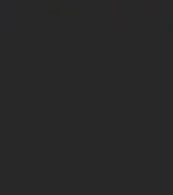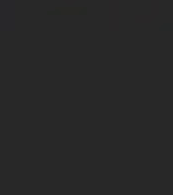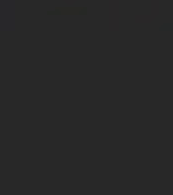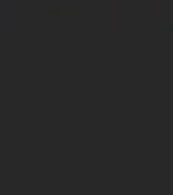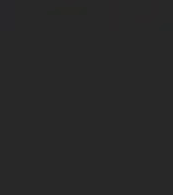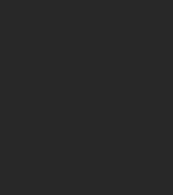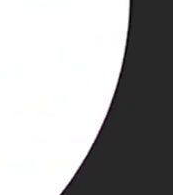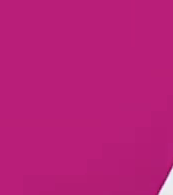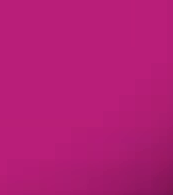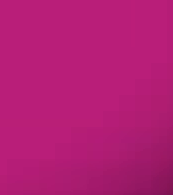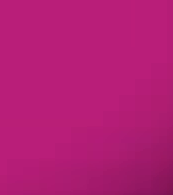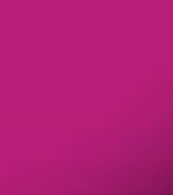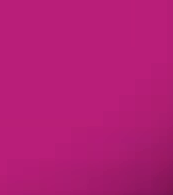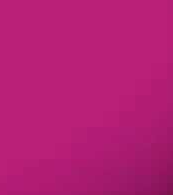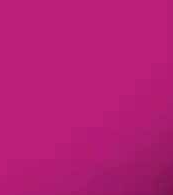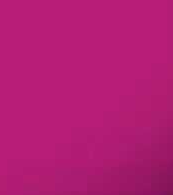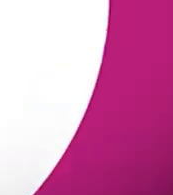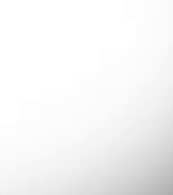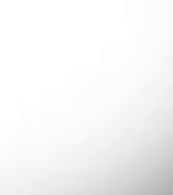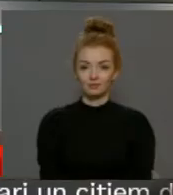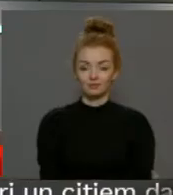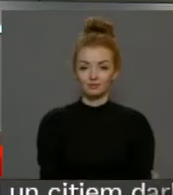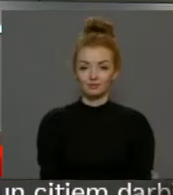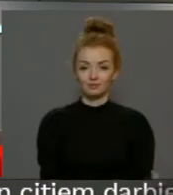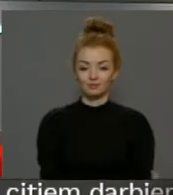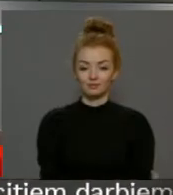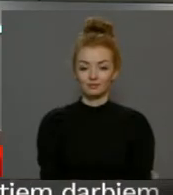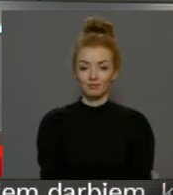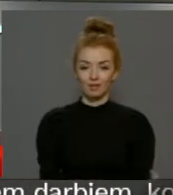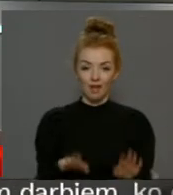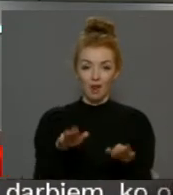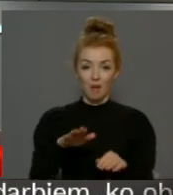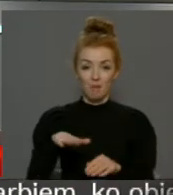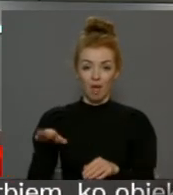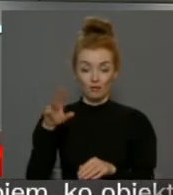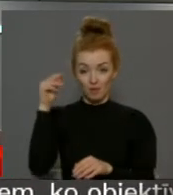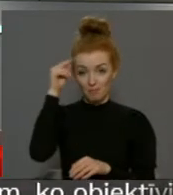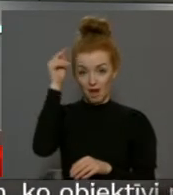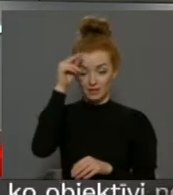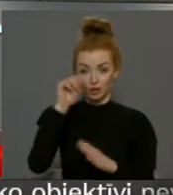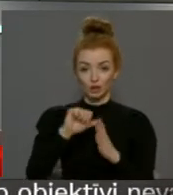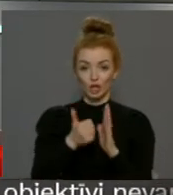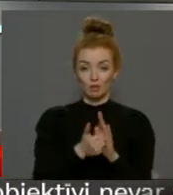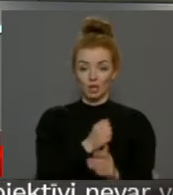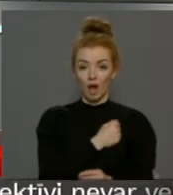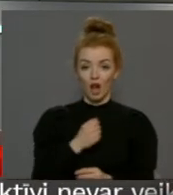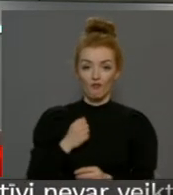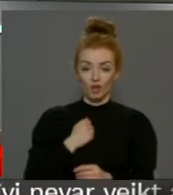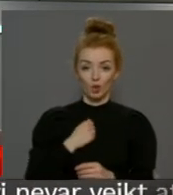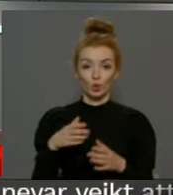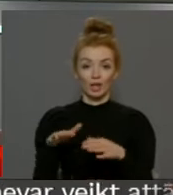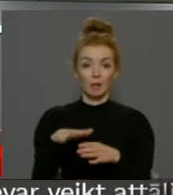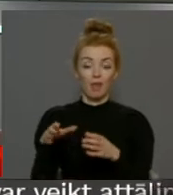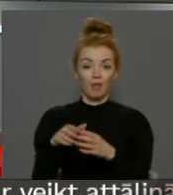Re! Viss ēters ir te! Lai bērni varētu mācīties, 16 karavīru ģimenes